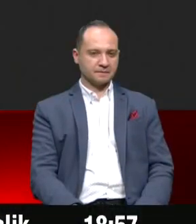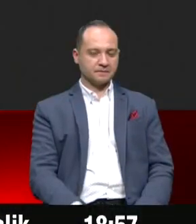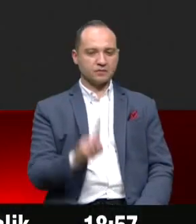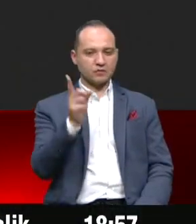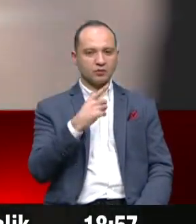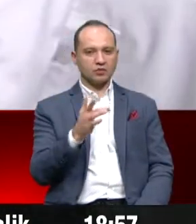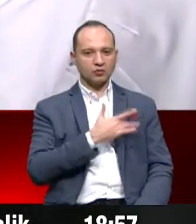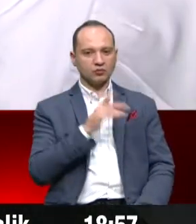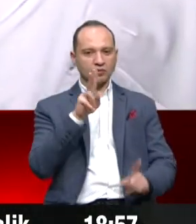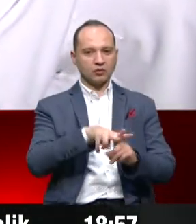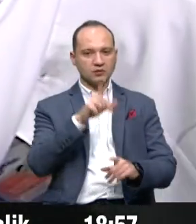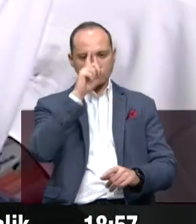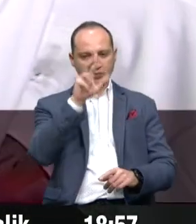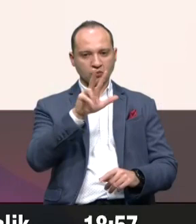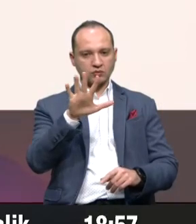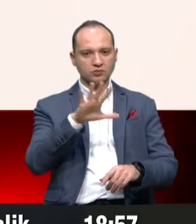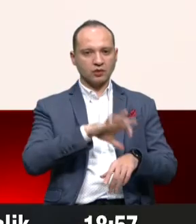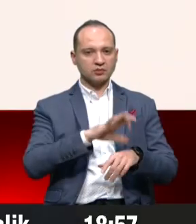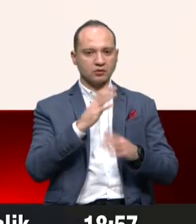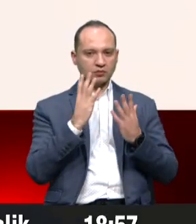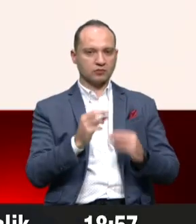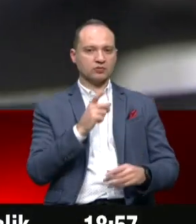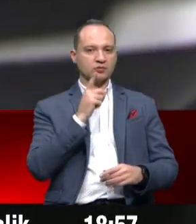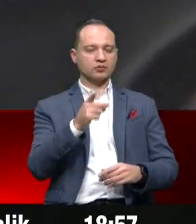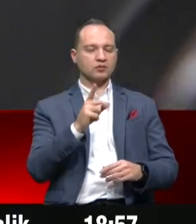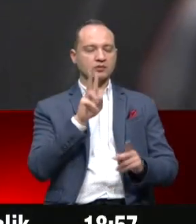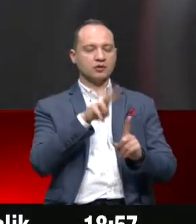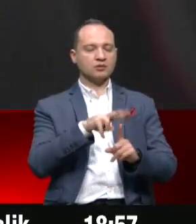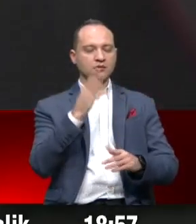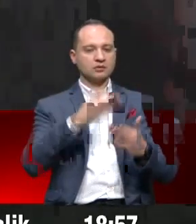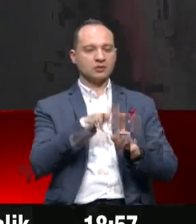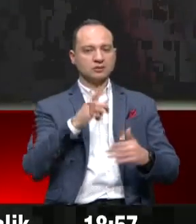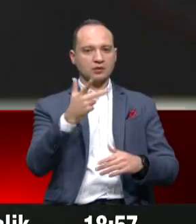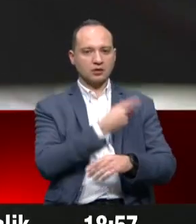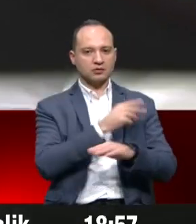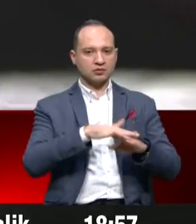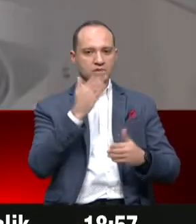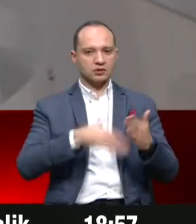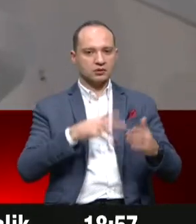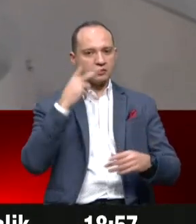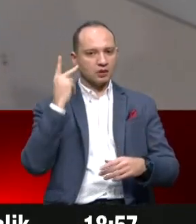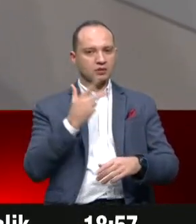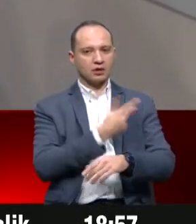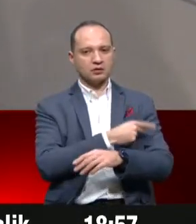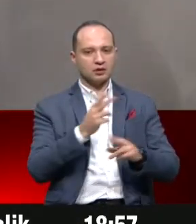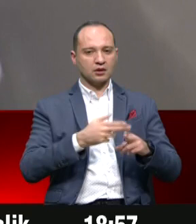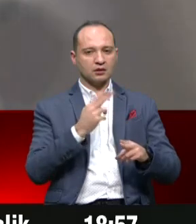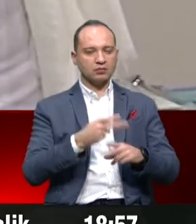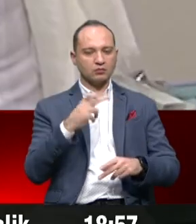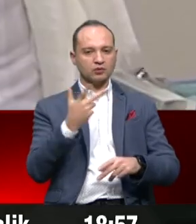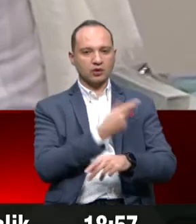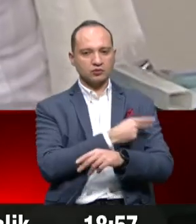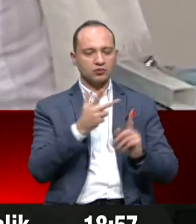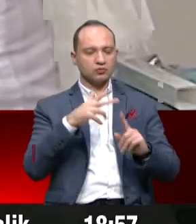Ben 10 bin gönüllü katıldı sadece 34'ü Corona virüsü yakalandı katılanların yarısına aşı yapıldı yarısını açsa plasebo denilen